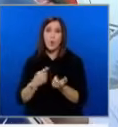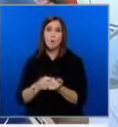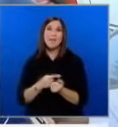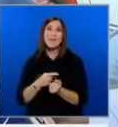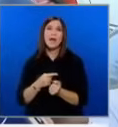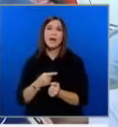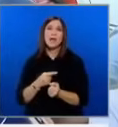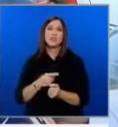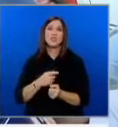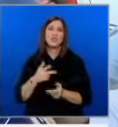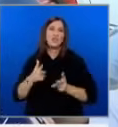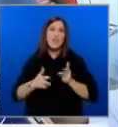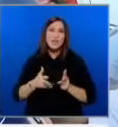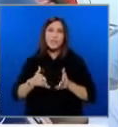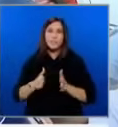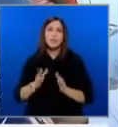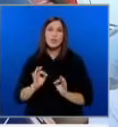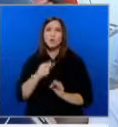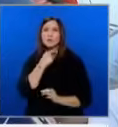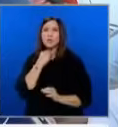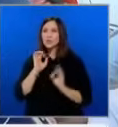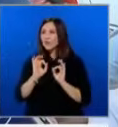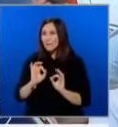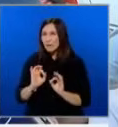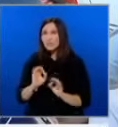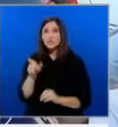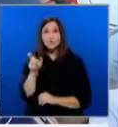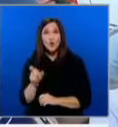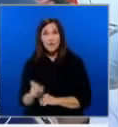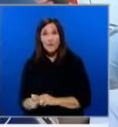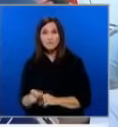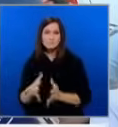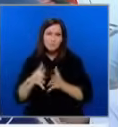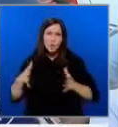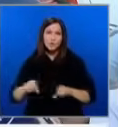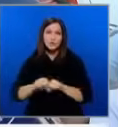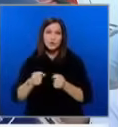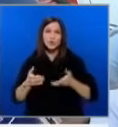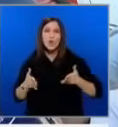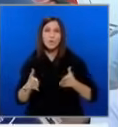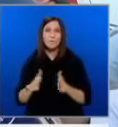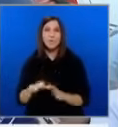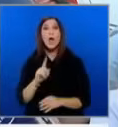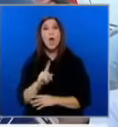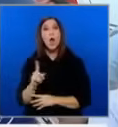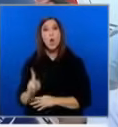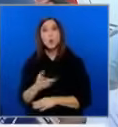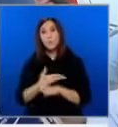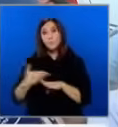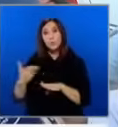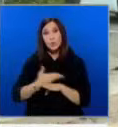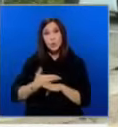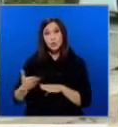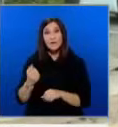джигит на пътя. Тоест, класически пример за човек с множество нарушения на пътя, който